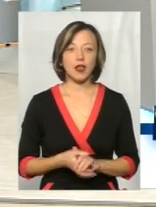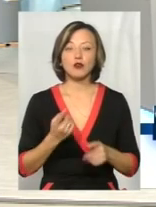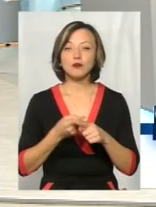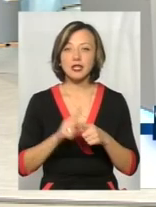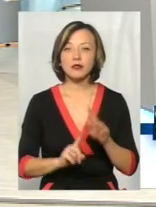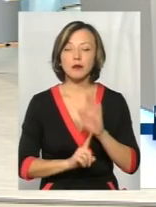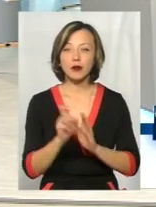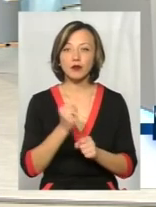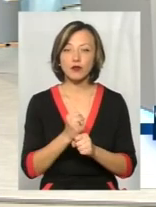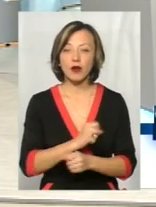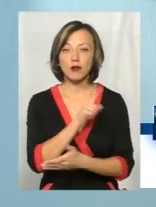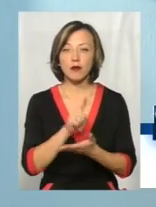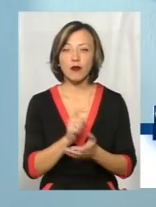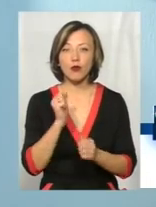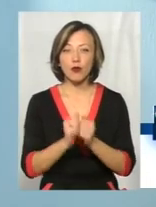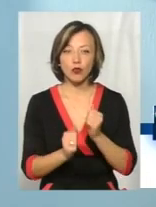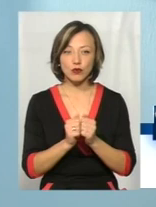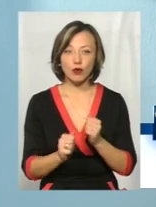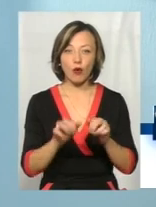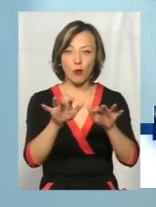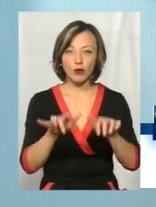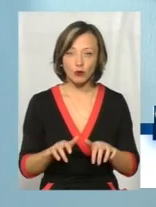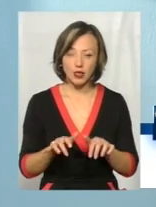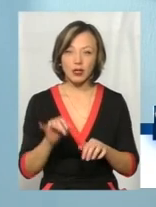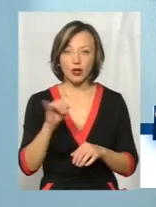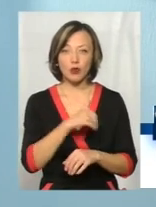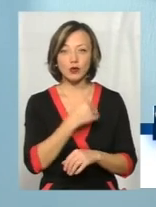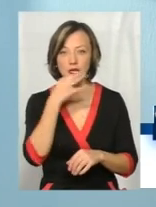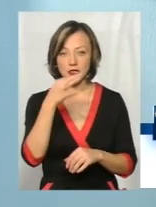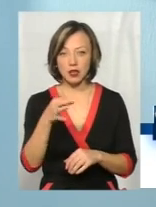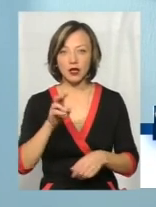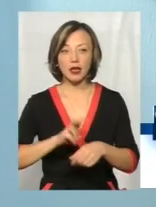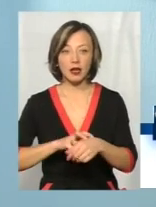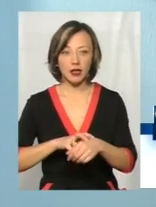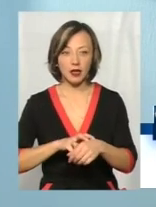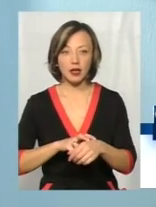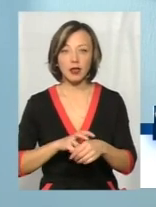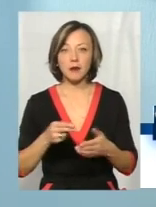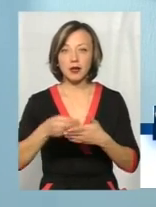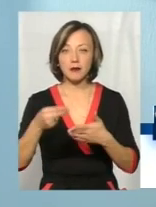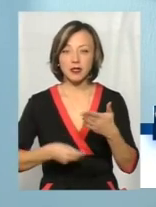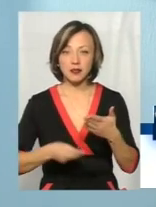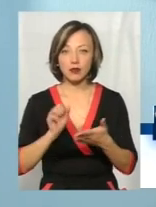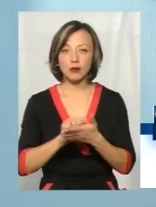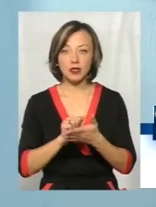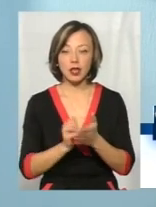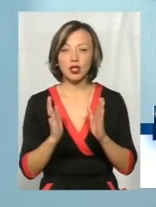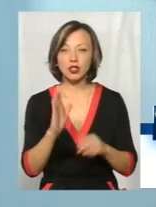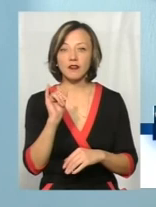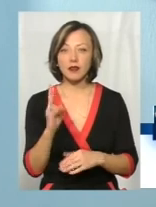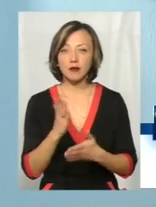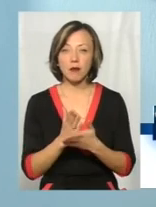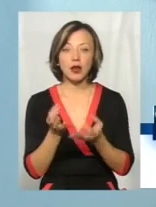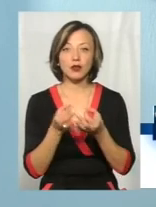запрацювало, це має бути в кожного той самий комп'ютер. І хочу зауважити, що лікар, з яким підписана декларація, лише він буде